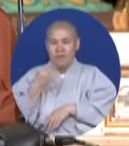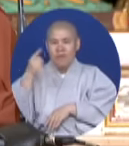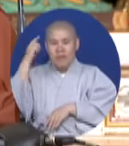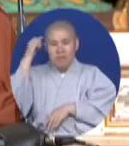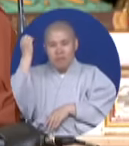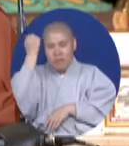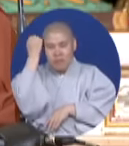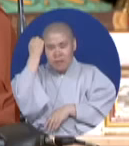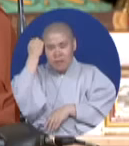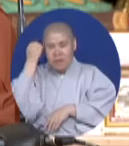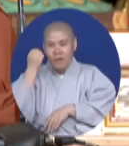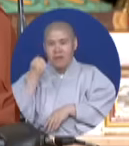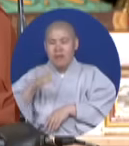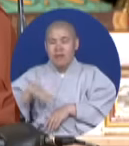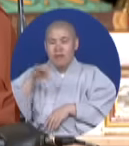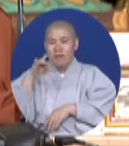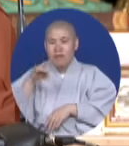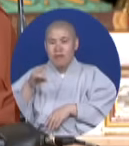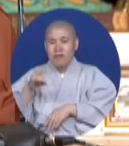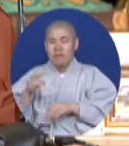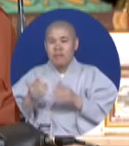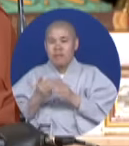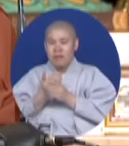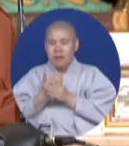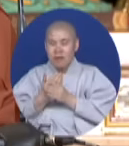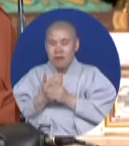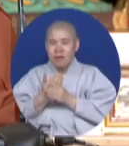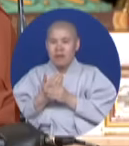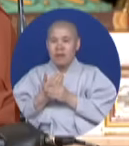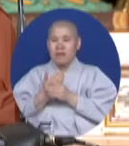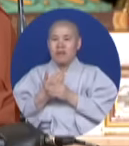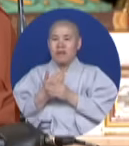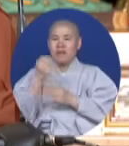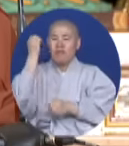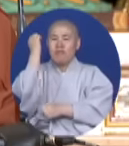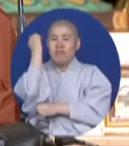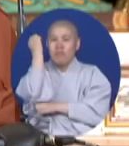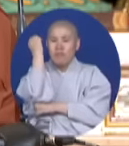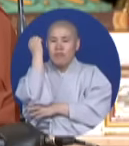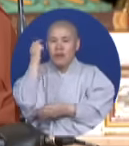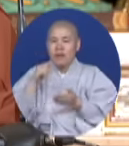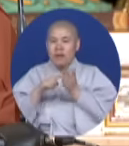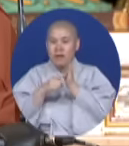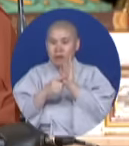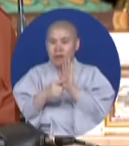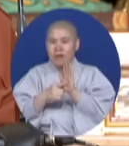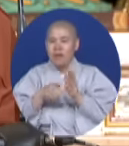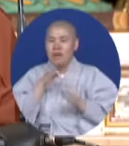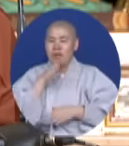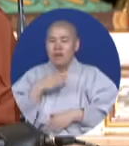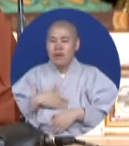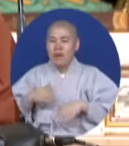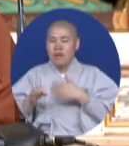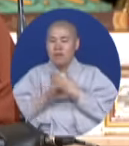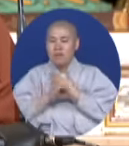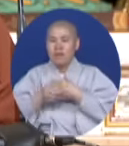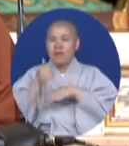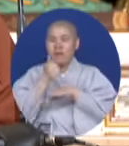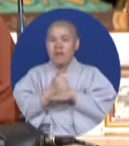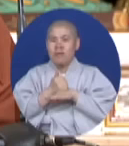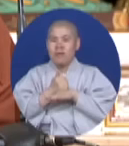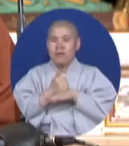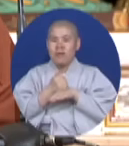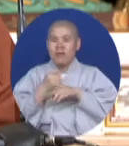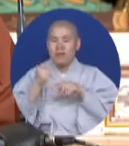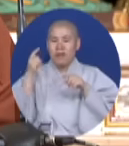번뇌가 최초로 일어나는 미세번뇌의 뿌리가 확 드러나서 바로 알면 그 다음 번뇌가 없어요.